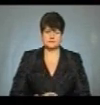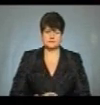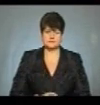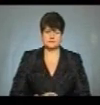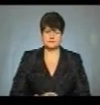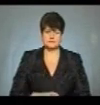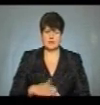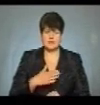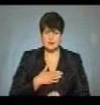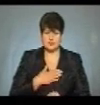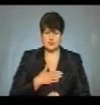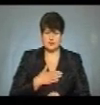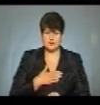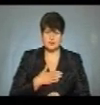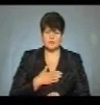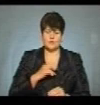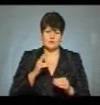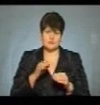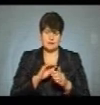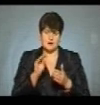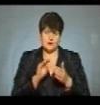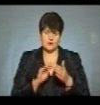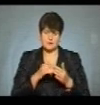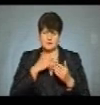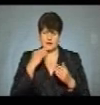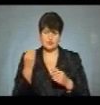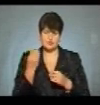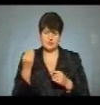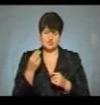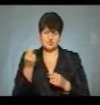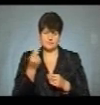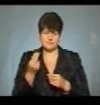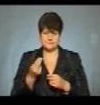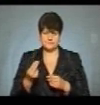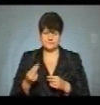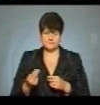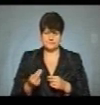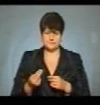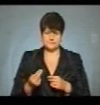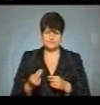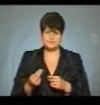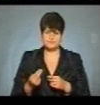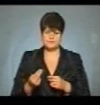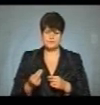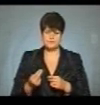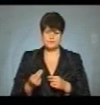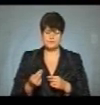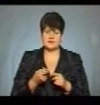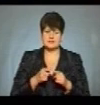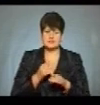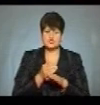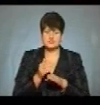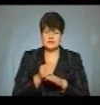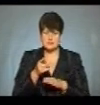На моєму козлику намальовані багато історичних візерунків. На оцій часті